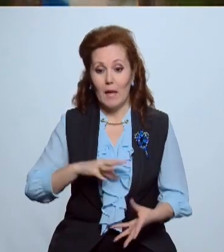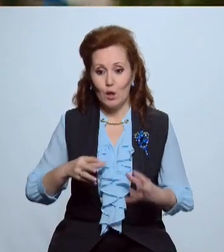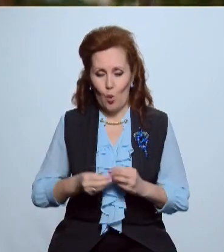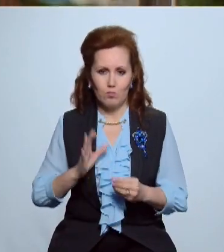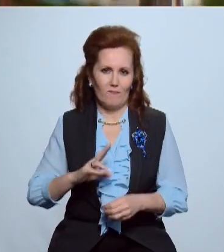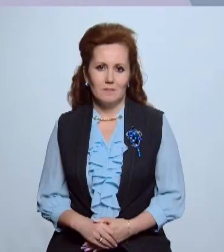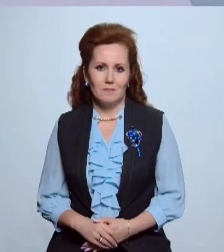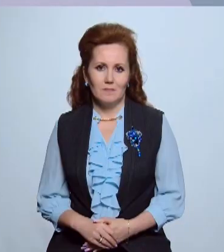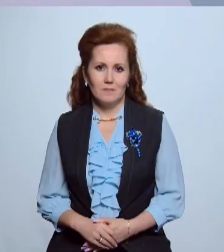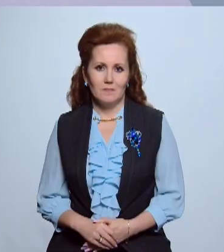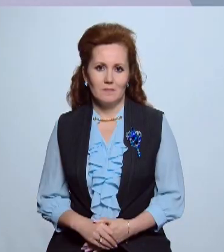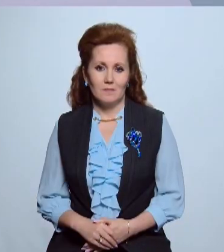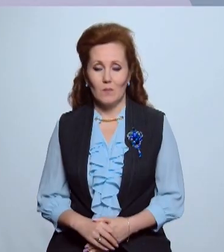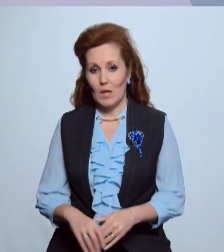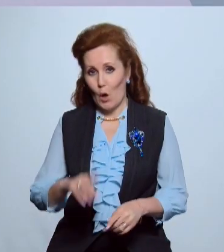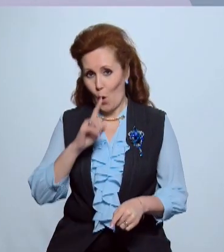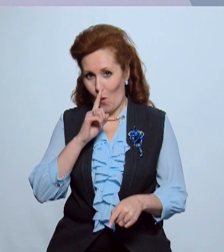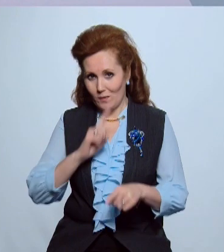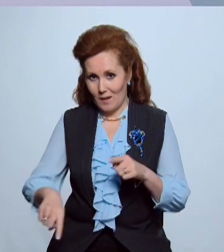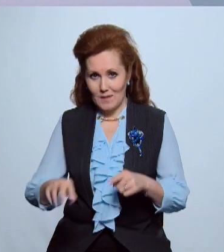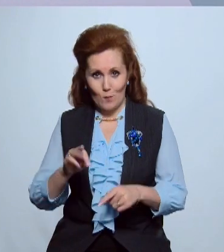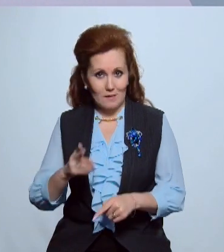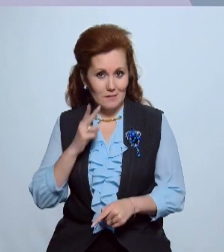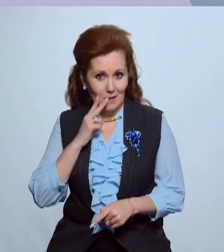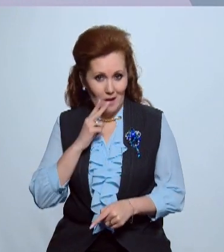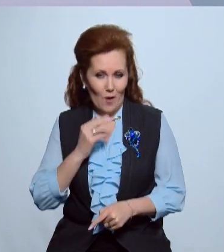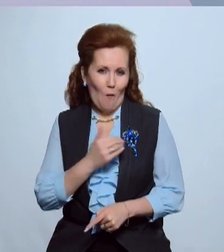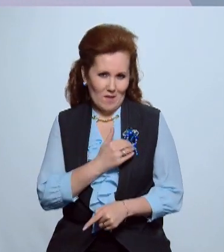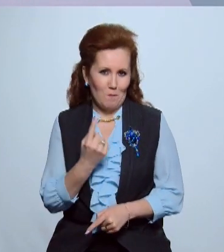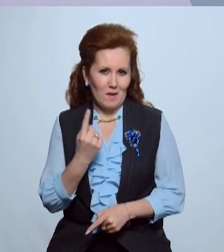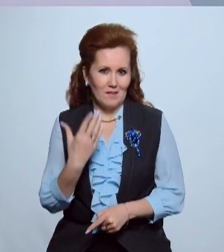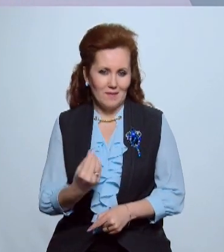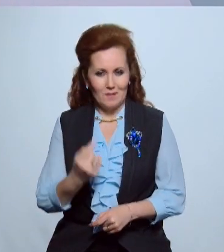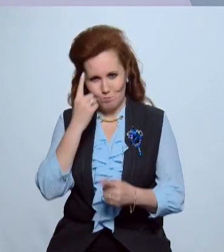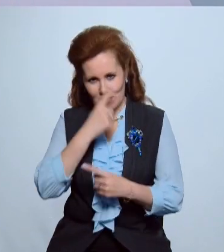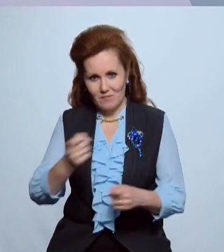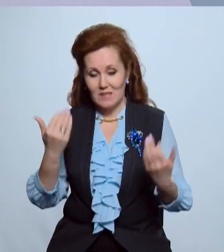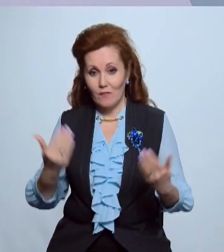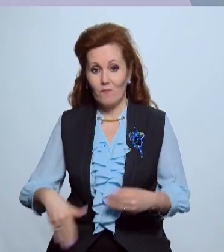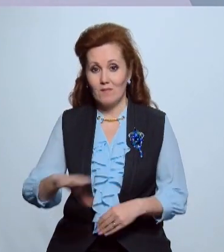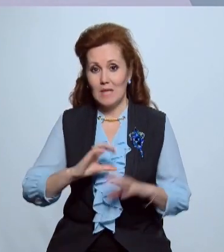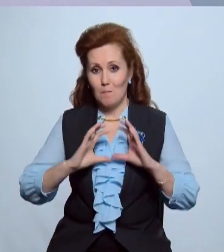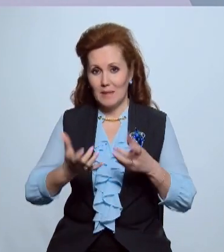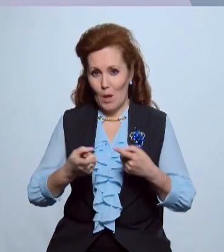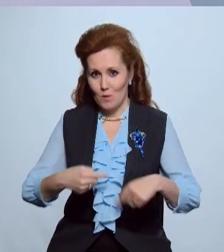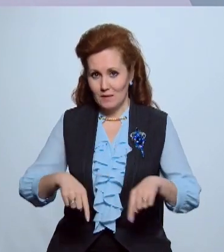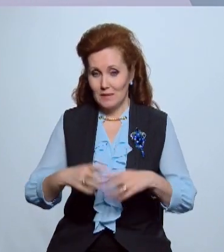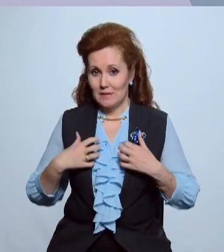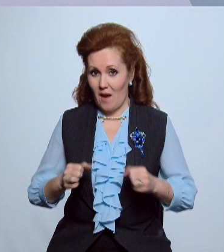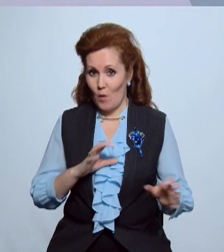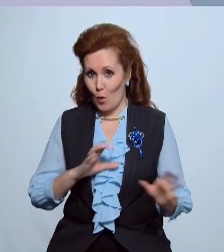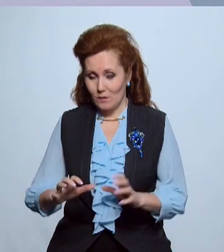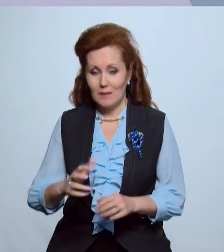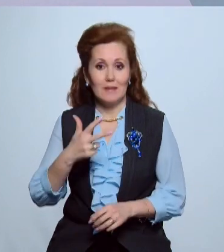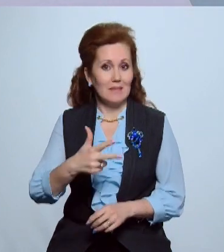Новости. Отказаться от сигарет хотя бы на один день призывает сегодня Всемирная организация здравоохранения. 31